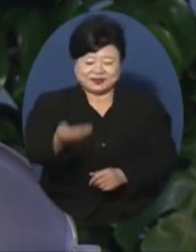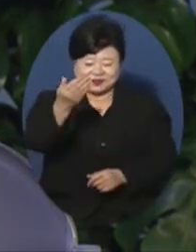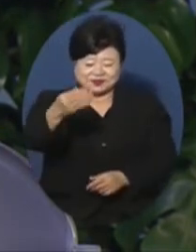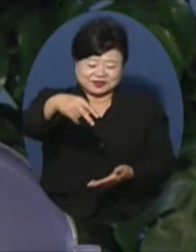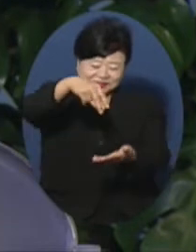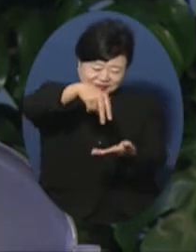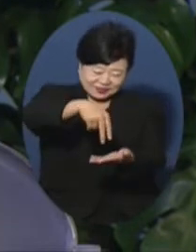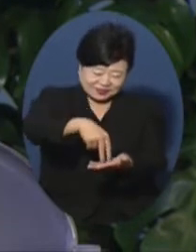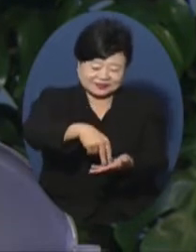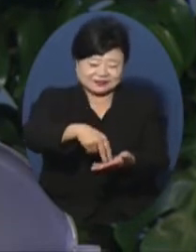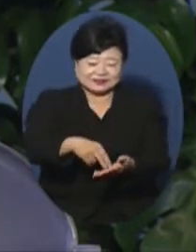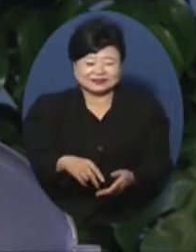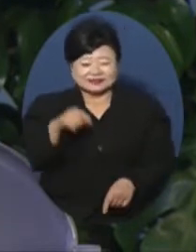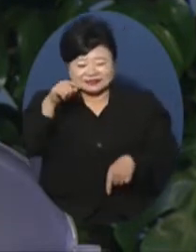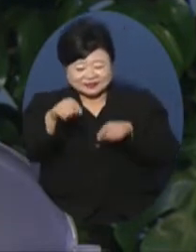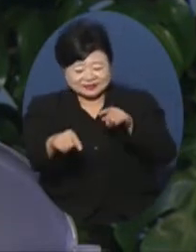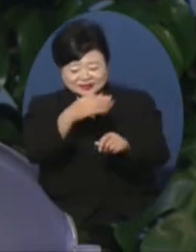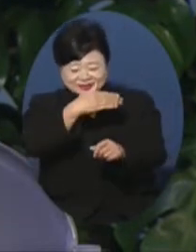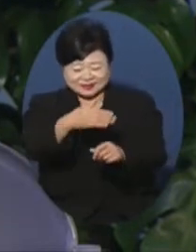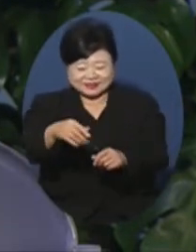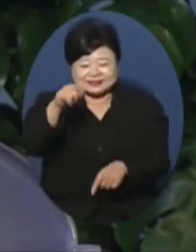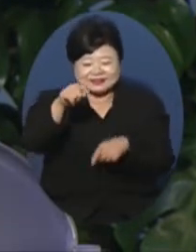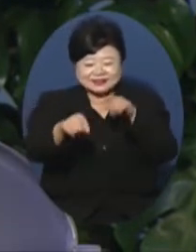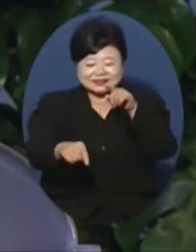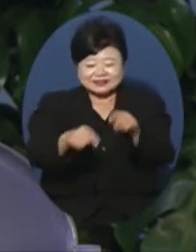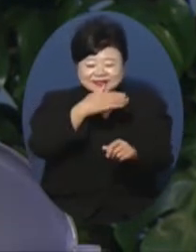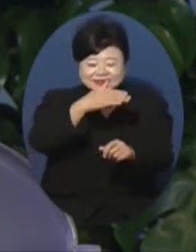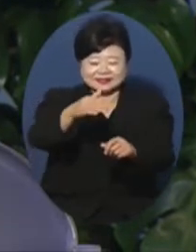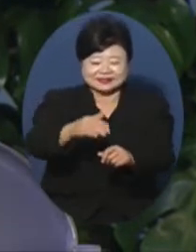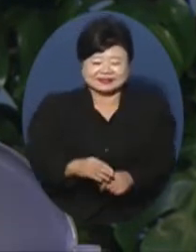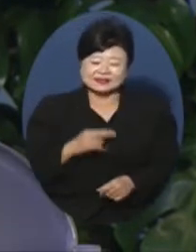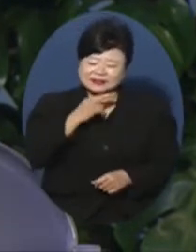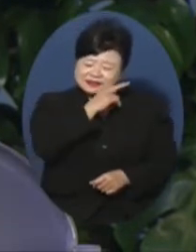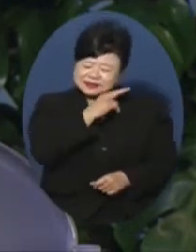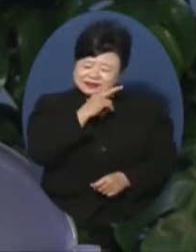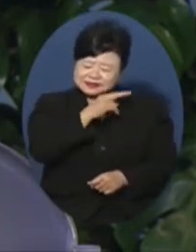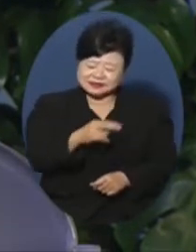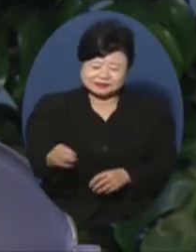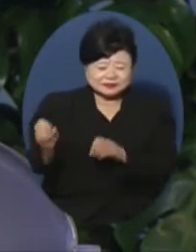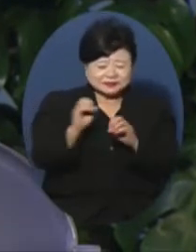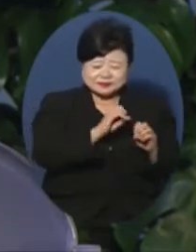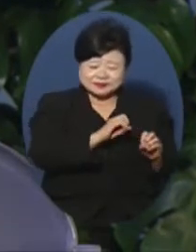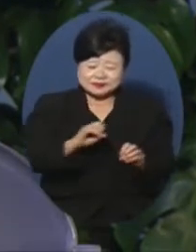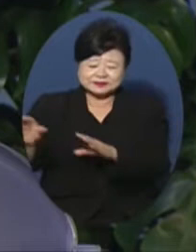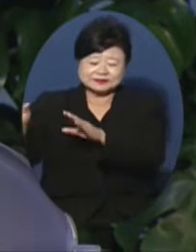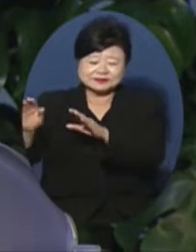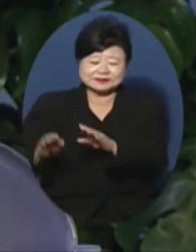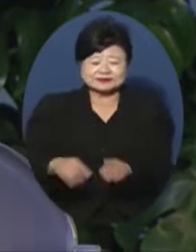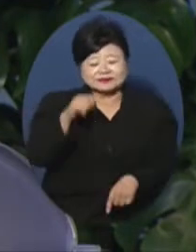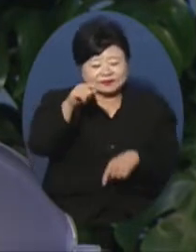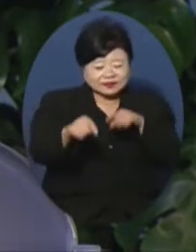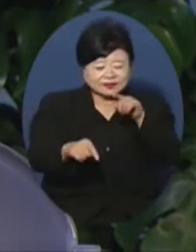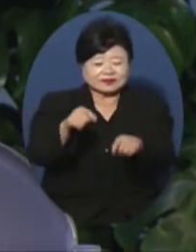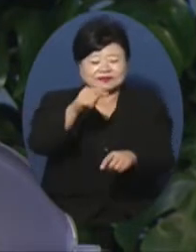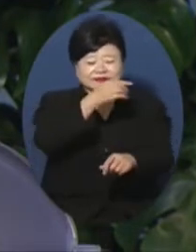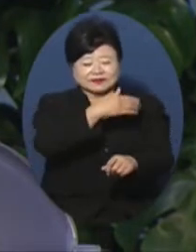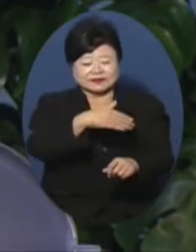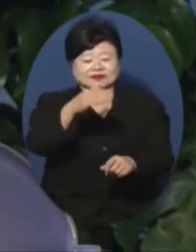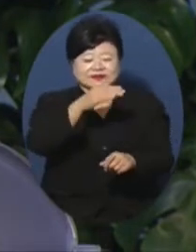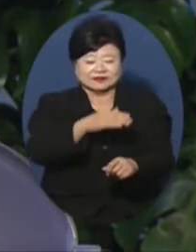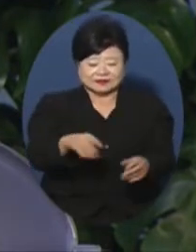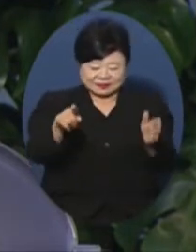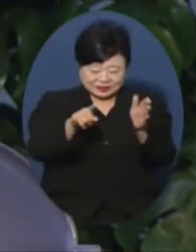걸어가세 믿음 위에 서서 나가세 나가세 의심 버리고